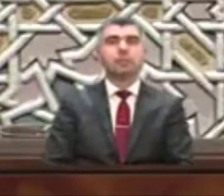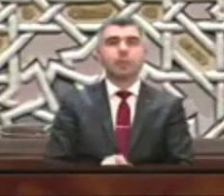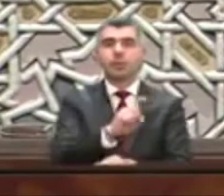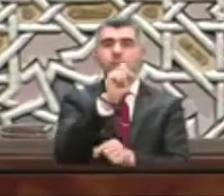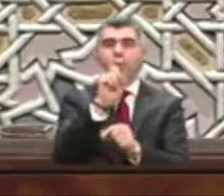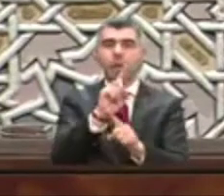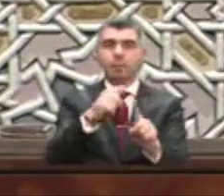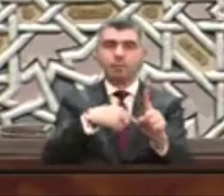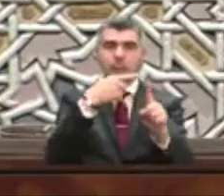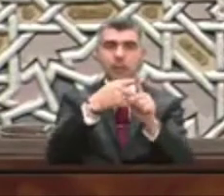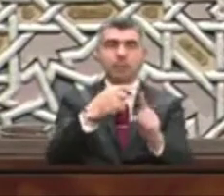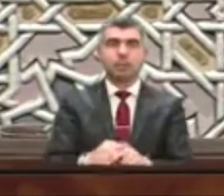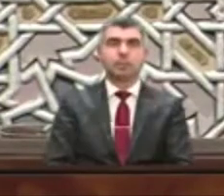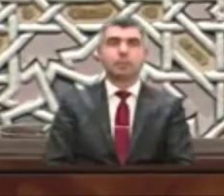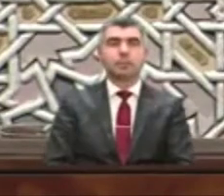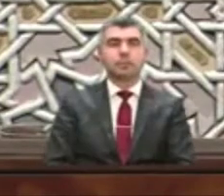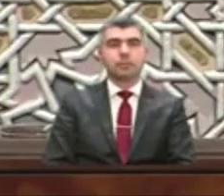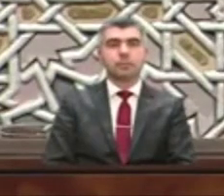تعقيب تفضلوا.